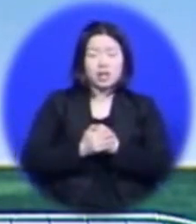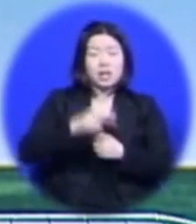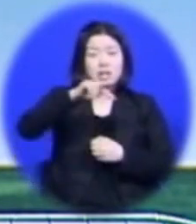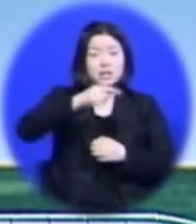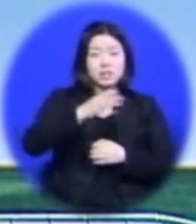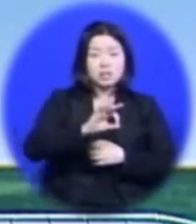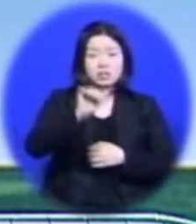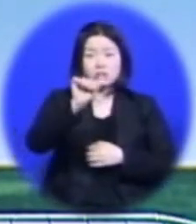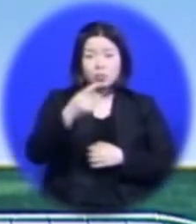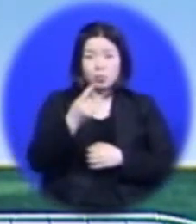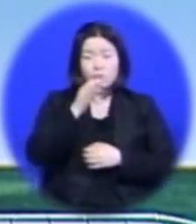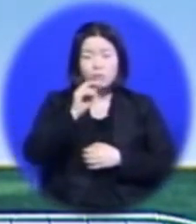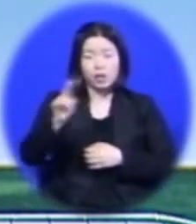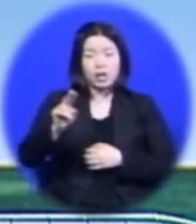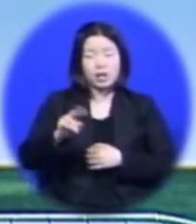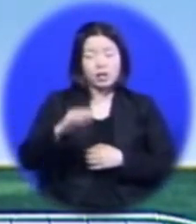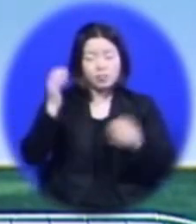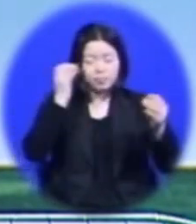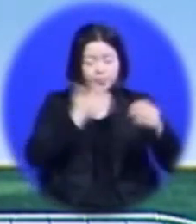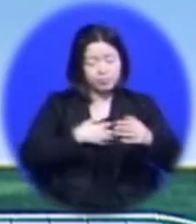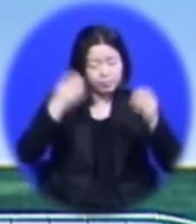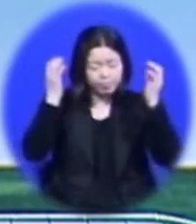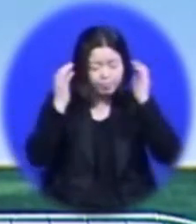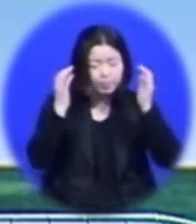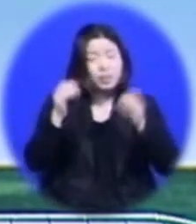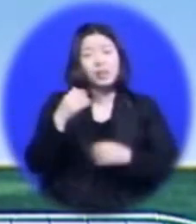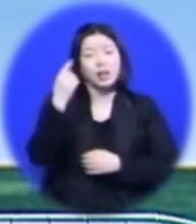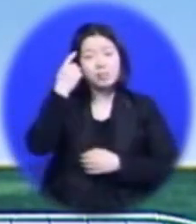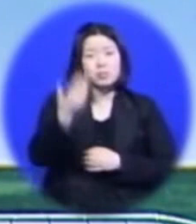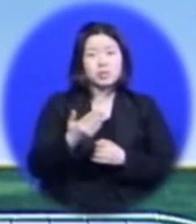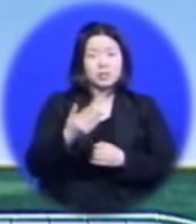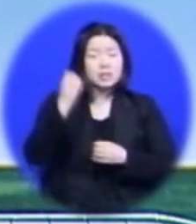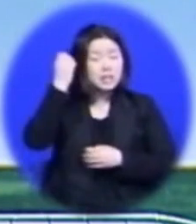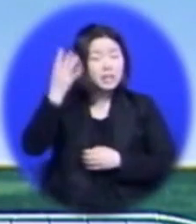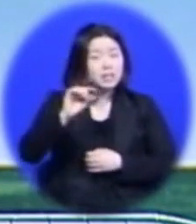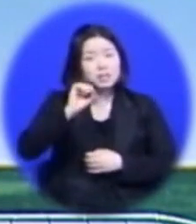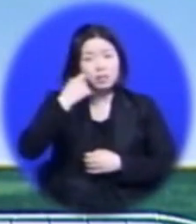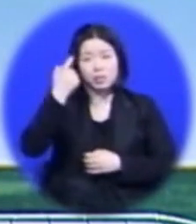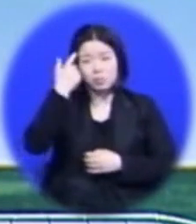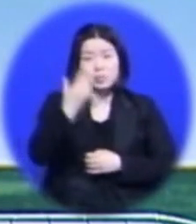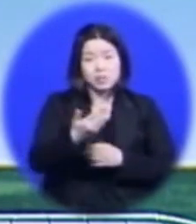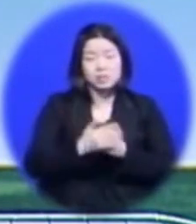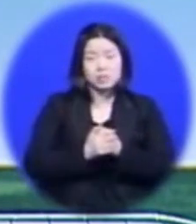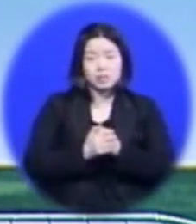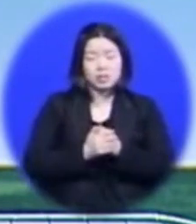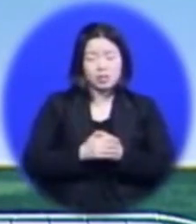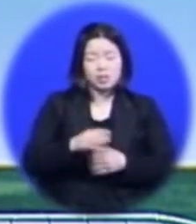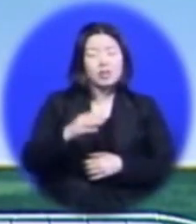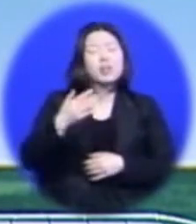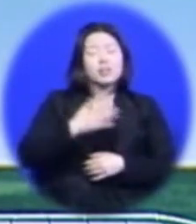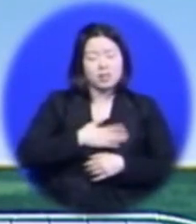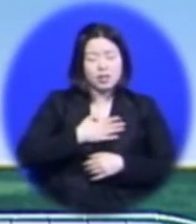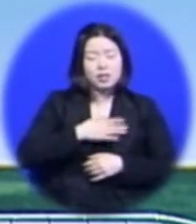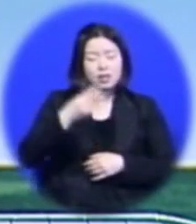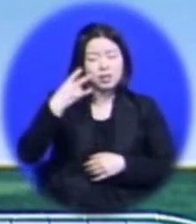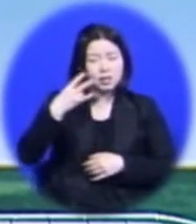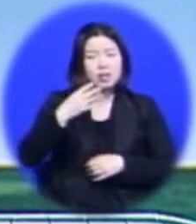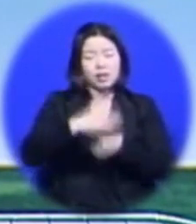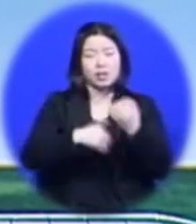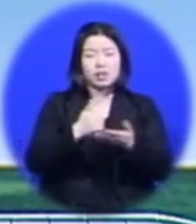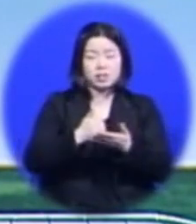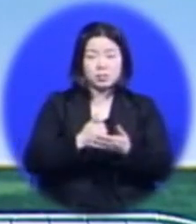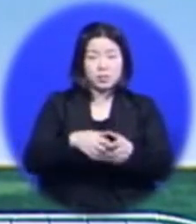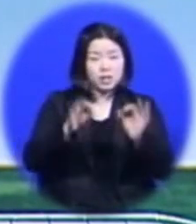승호야, 괴롭지? 잊혀지지 않지? 내 하나님, 이제